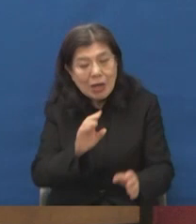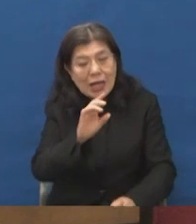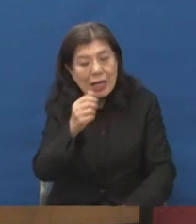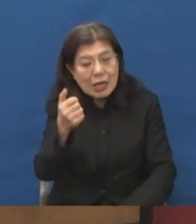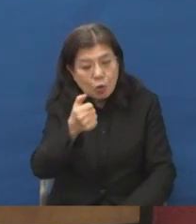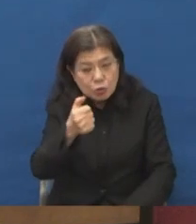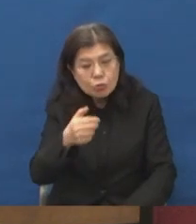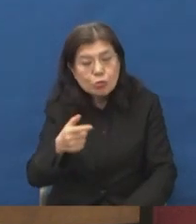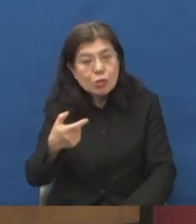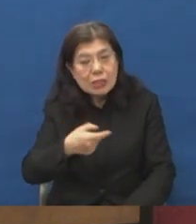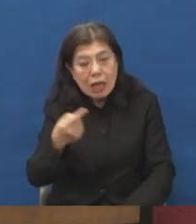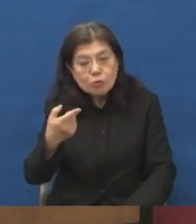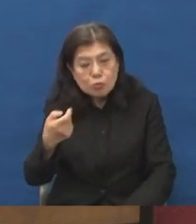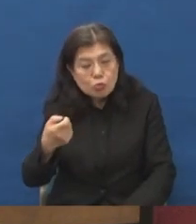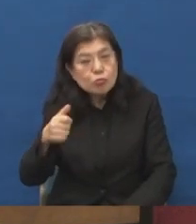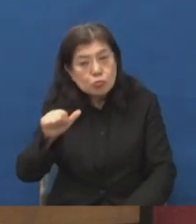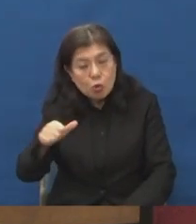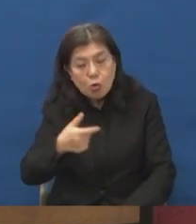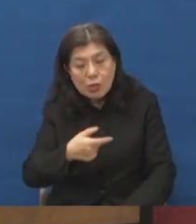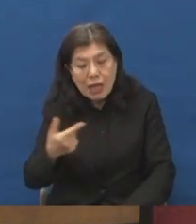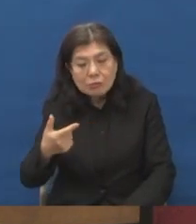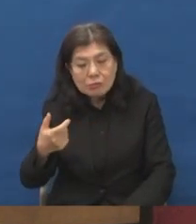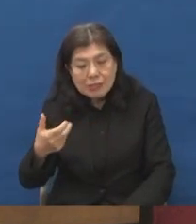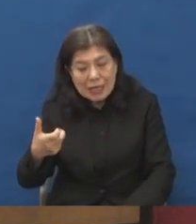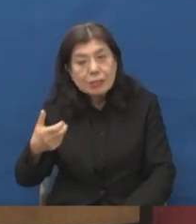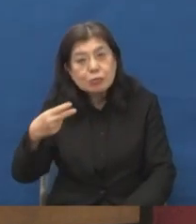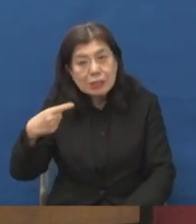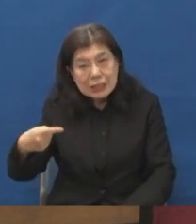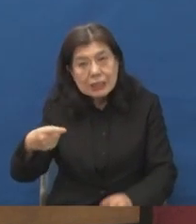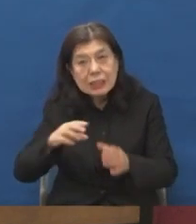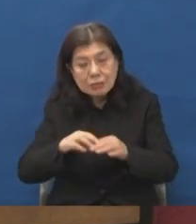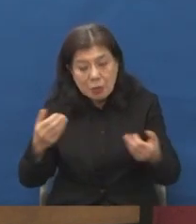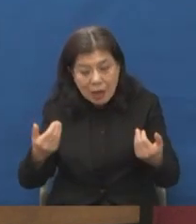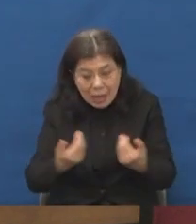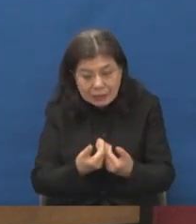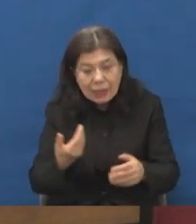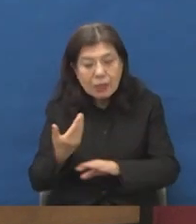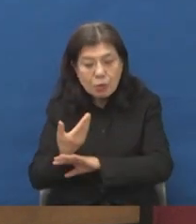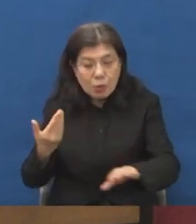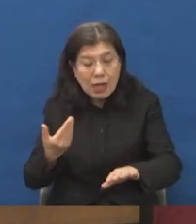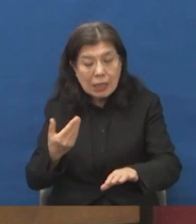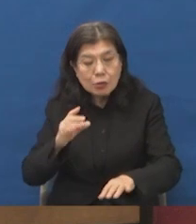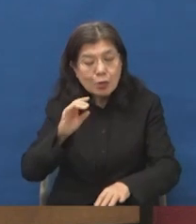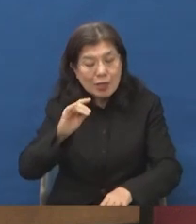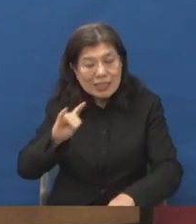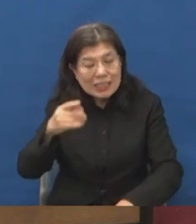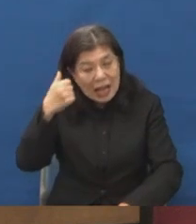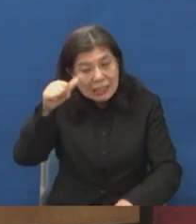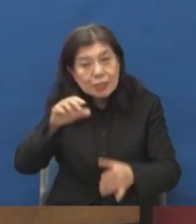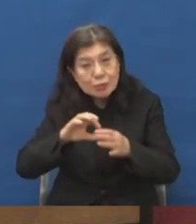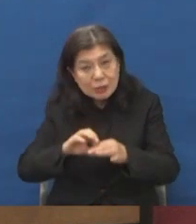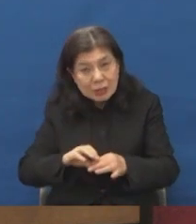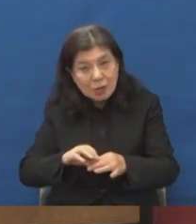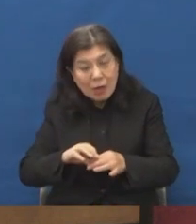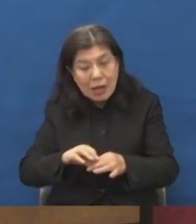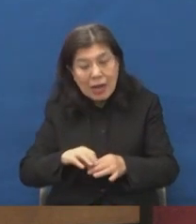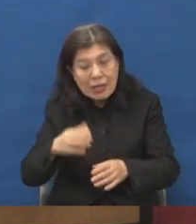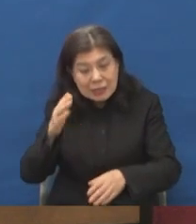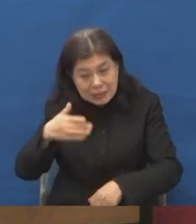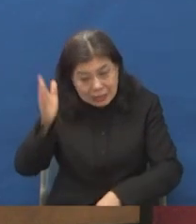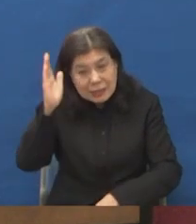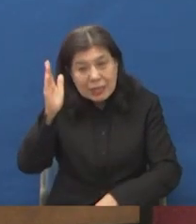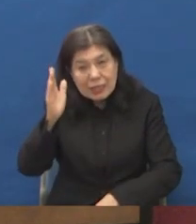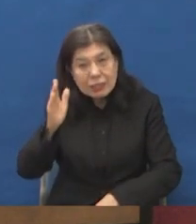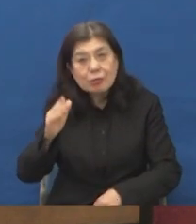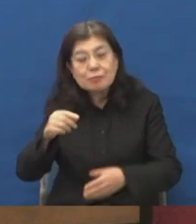および166号から171号については反対し、その他の議案についてはいずれも原案に賛成するとの